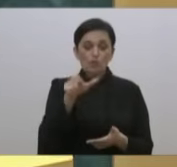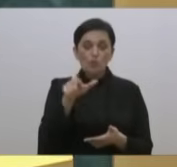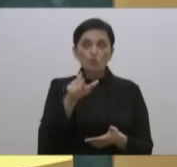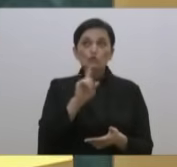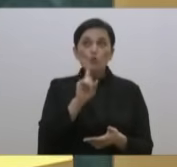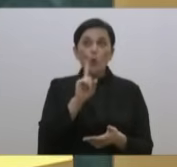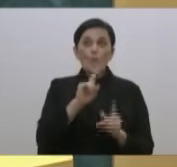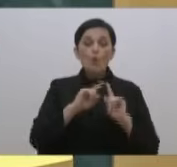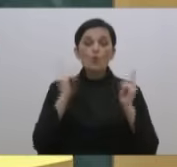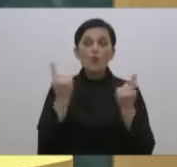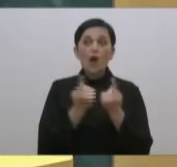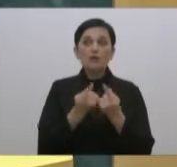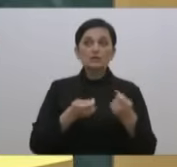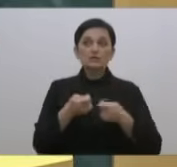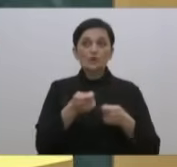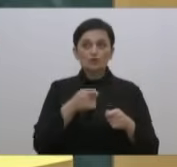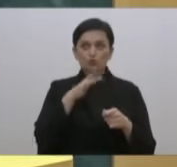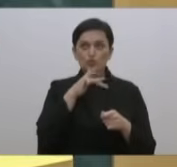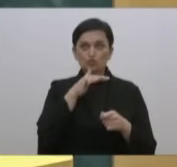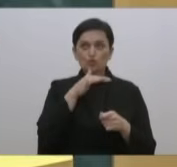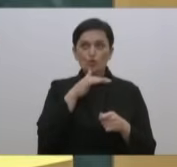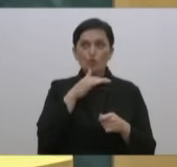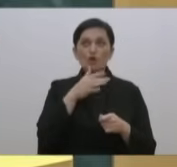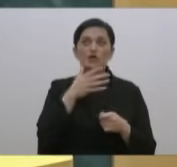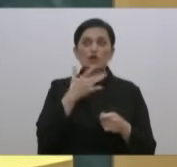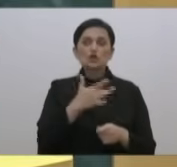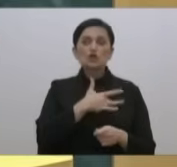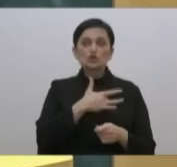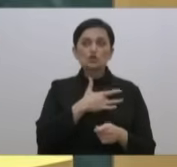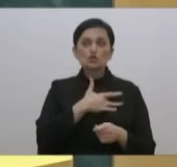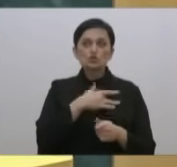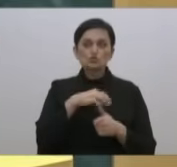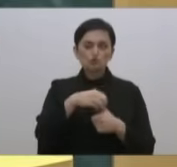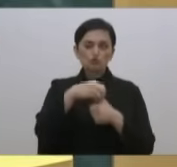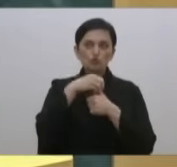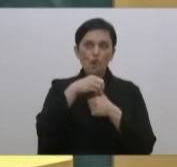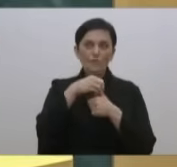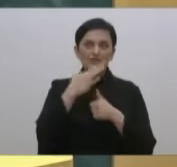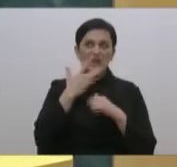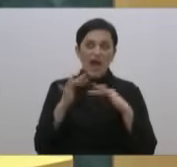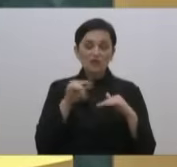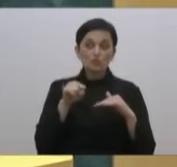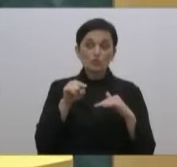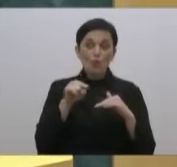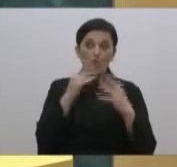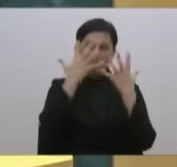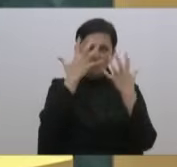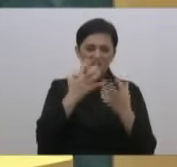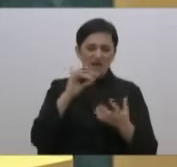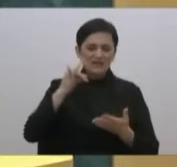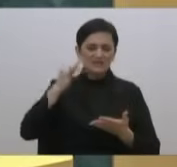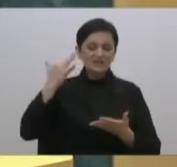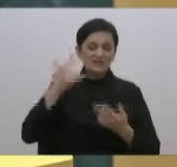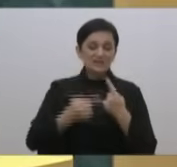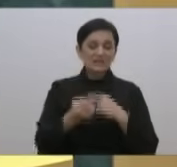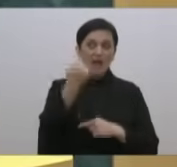hanaši, rom coaliții urm martorii dros, Tavi stava digulis meba dominant in atmosferaoba, da im bnelic arsulis